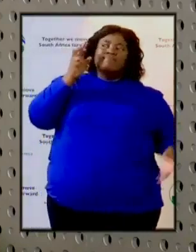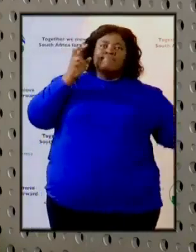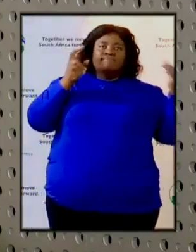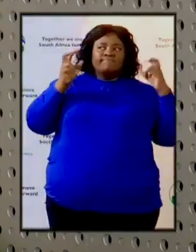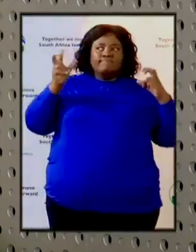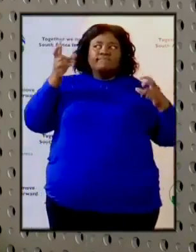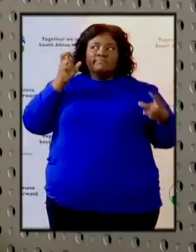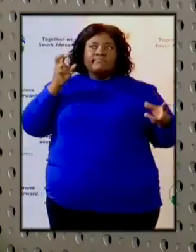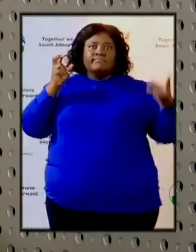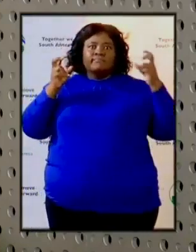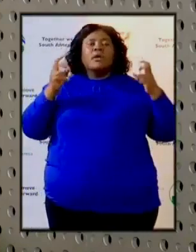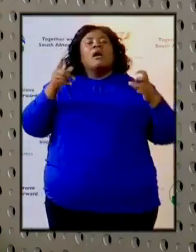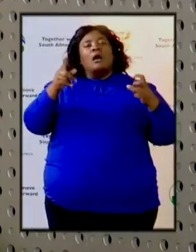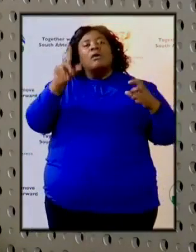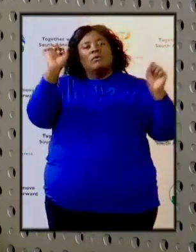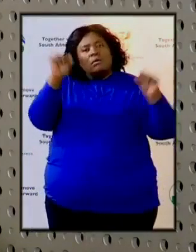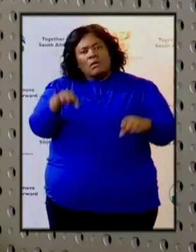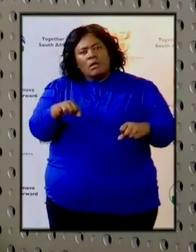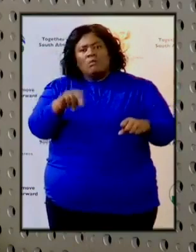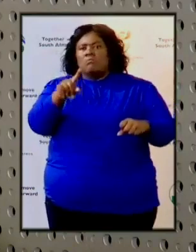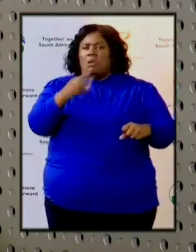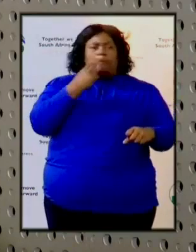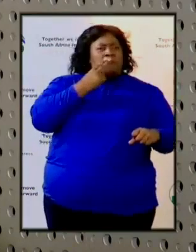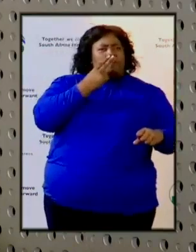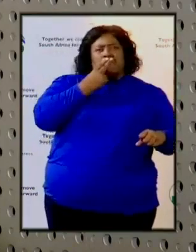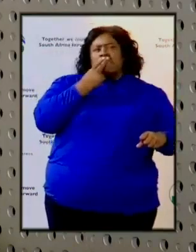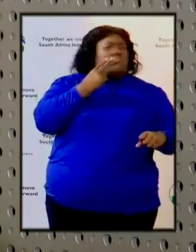siye savuma ukuthi hayi asiwuyeke ugwayi.